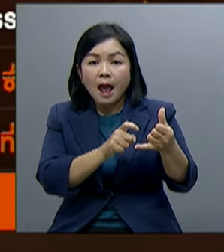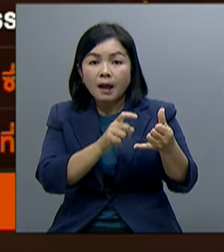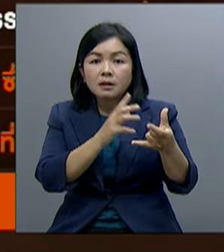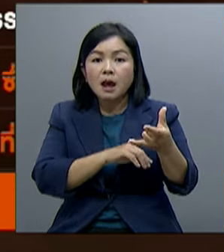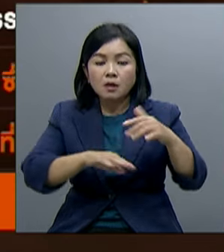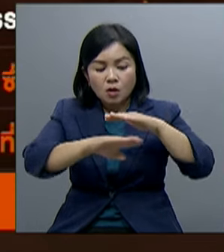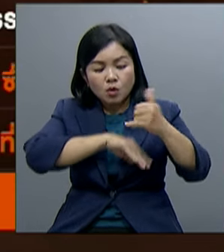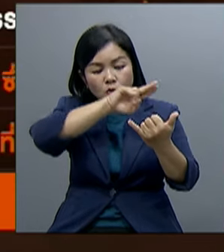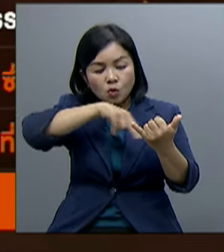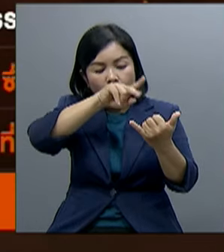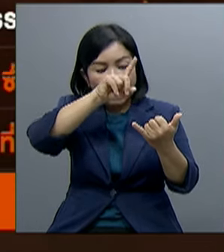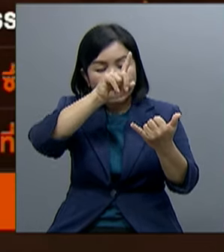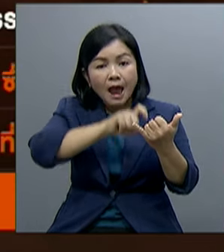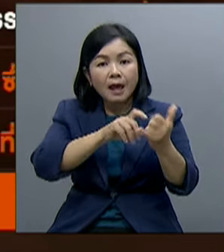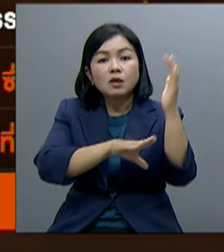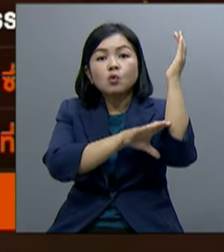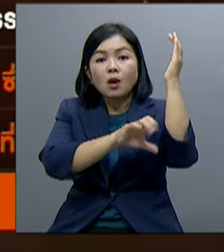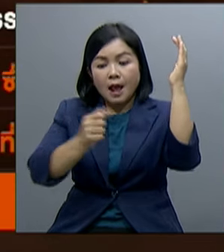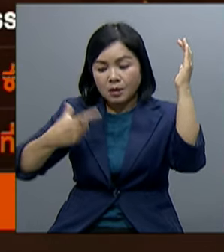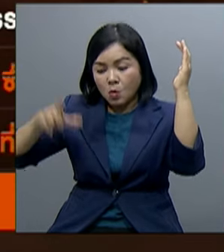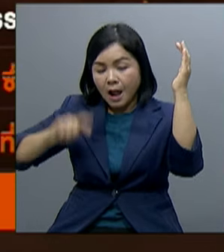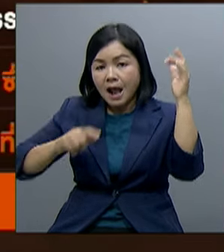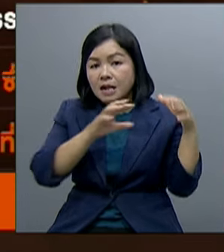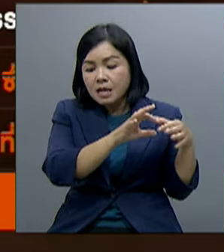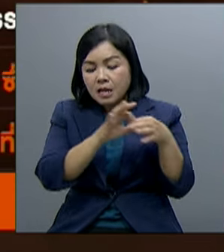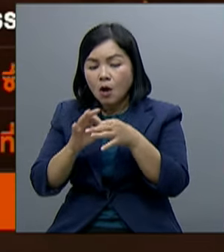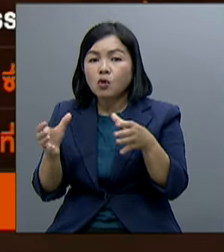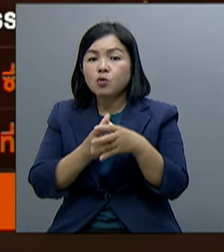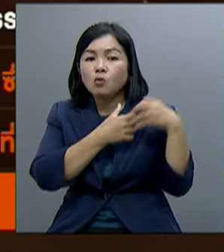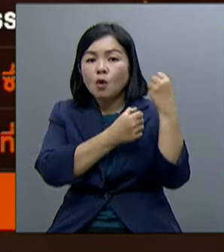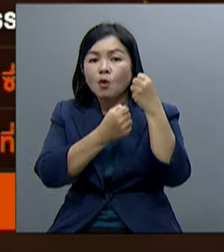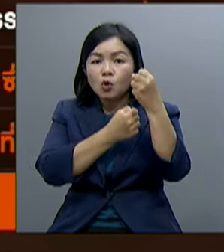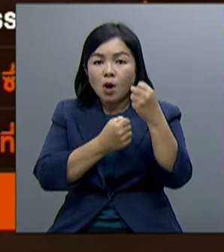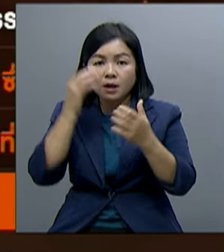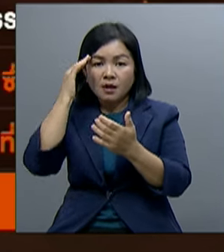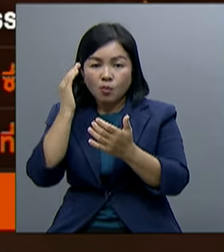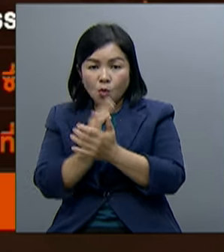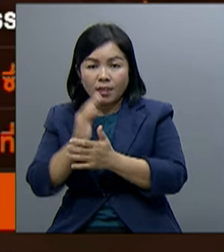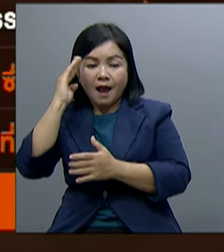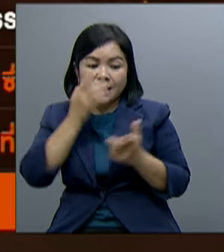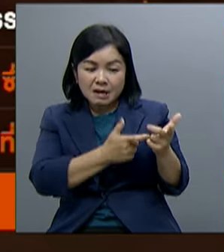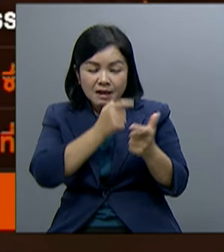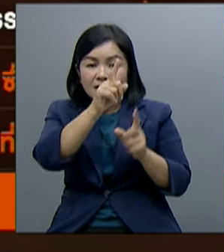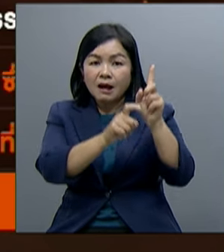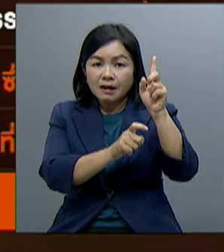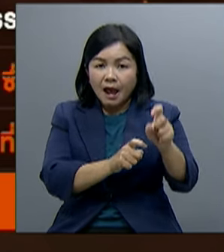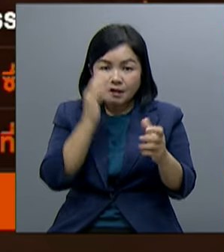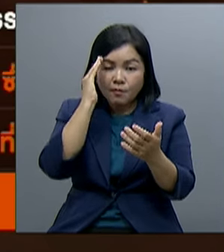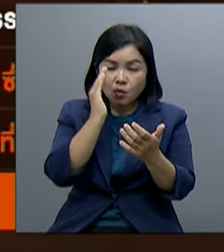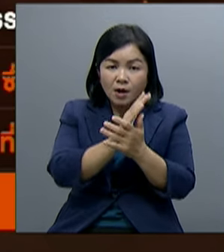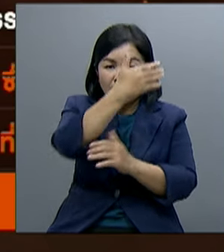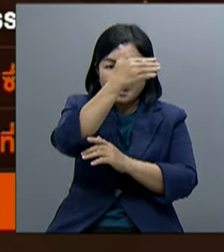ชนสูตรพลิกศพของศาลจังหวัดสงขลาเกี่ยวเนื่องกับเหตุสลายการชุมนุมที่นั่งสพตากใบมาจากสำนักงานตำรวจแห่งชาติเมื่อ